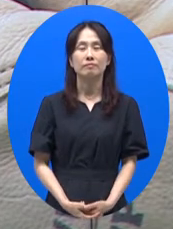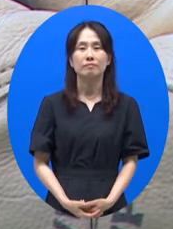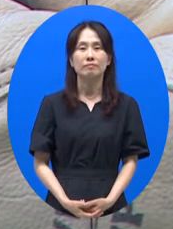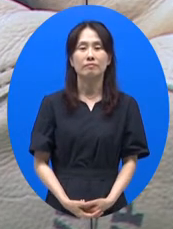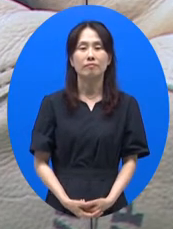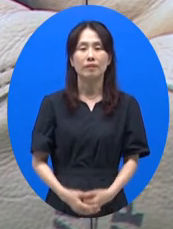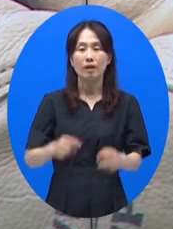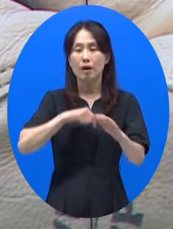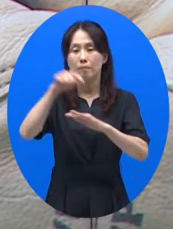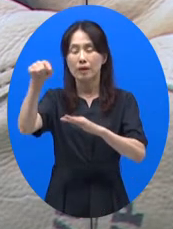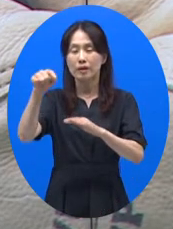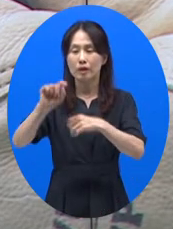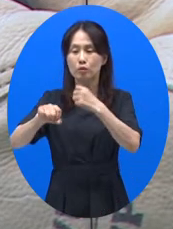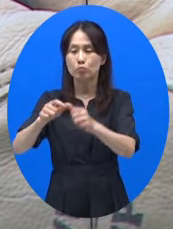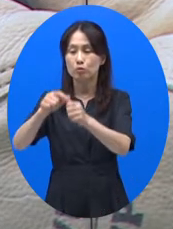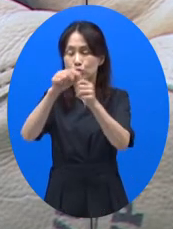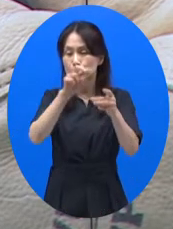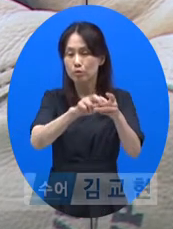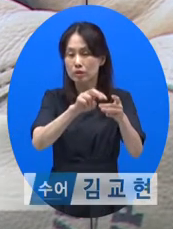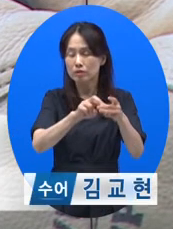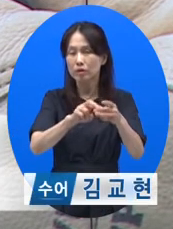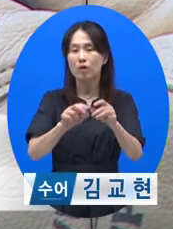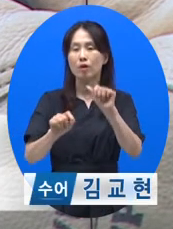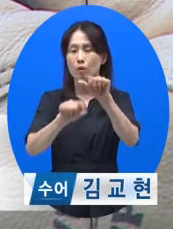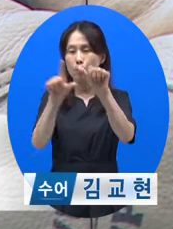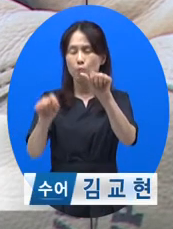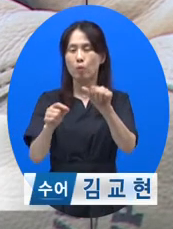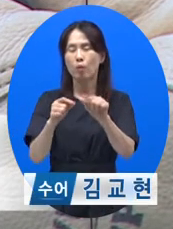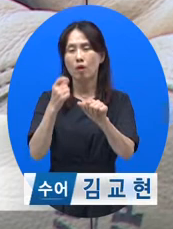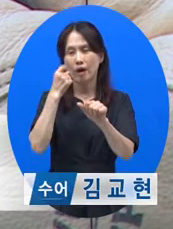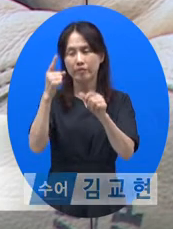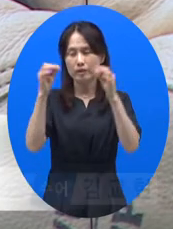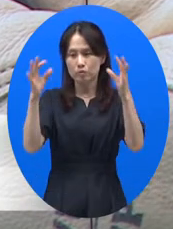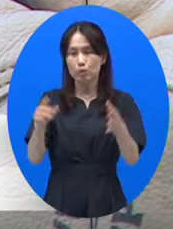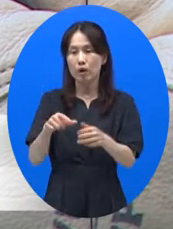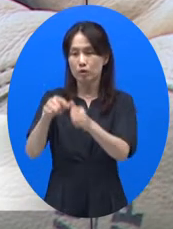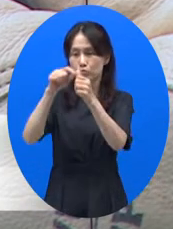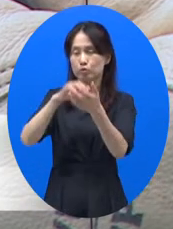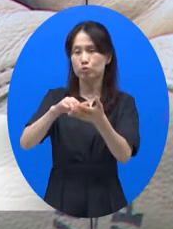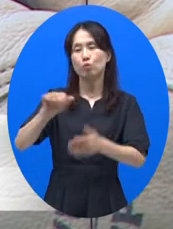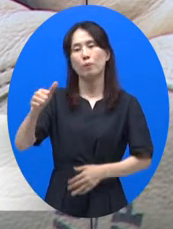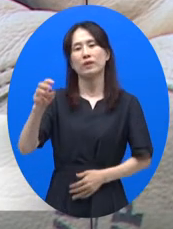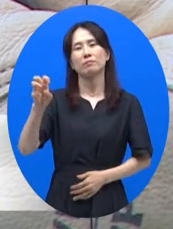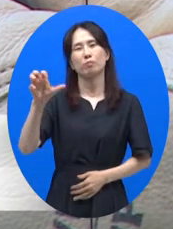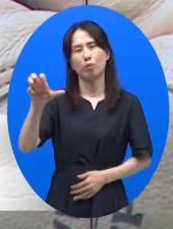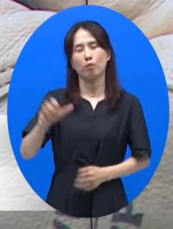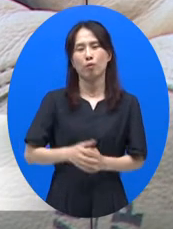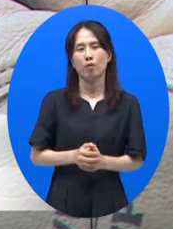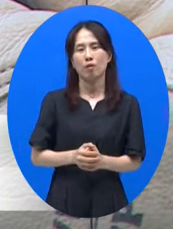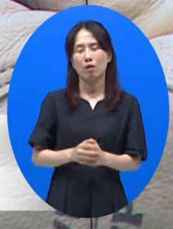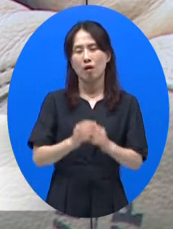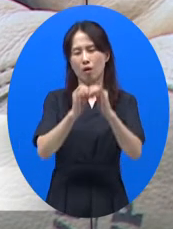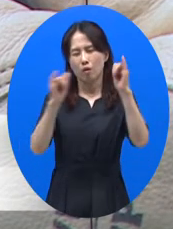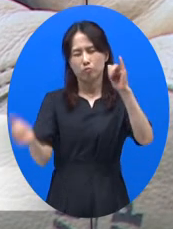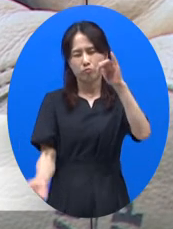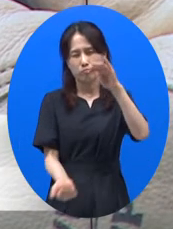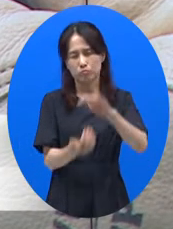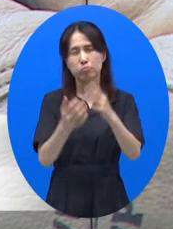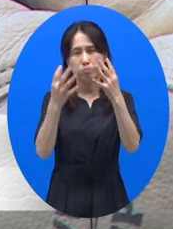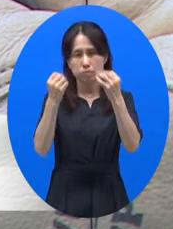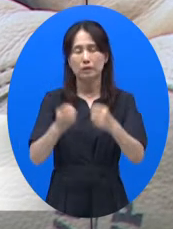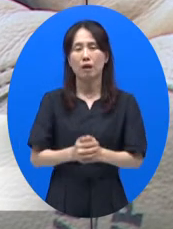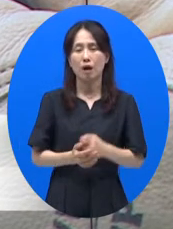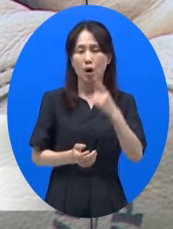경기로 야생동물 구조 센터의 올해 5월 한 달간 구조 건수는 535 건 여 개의 최대 금 온대요